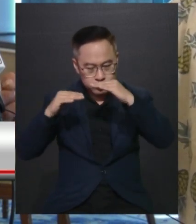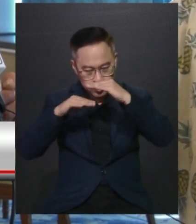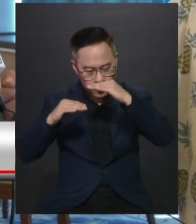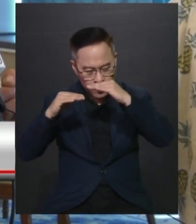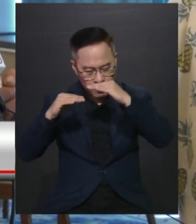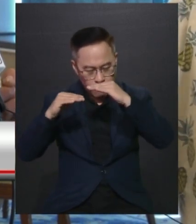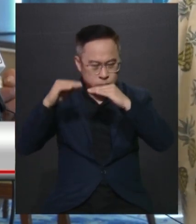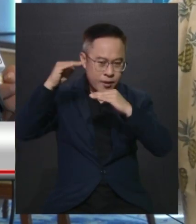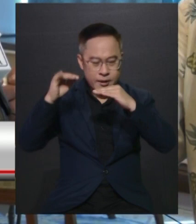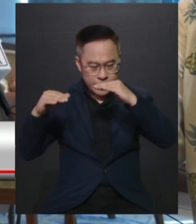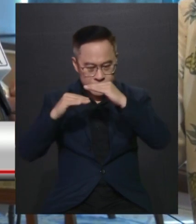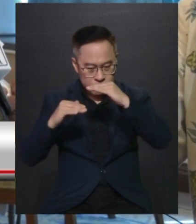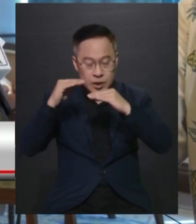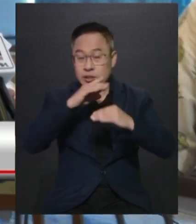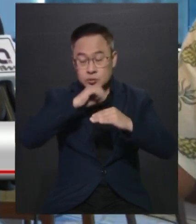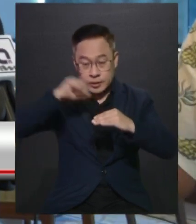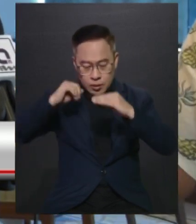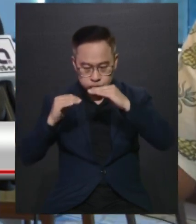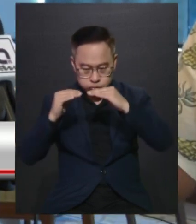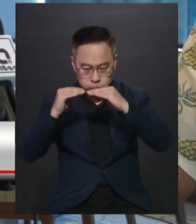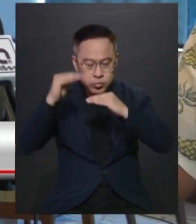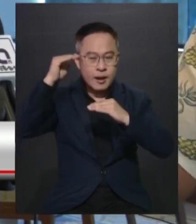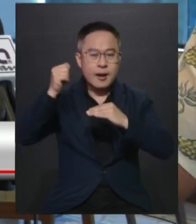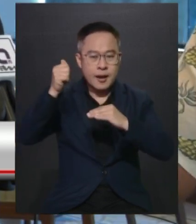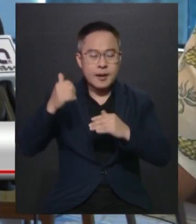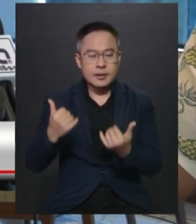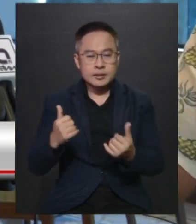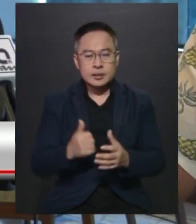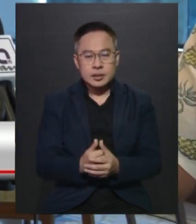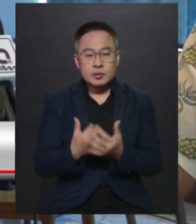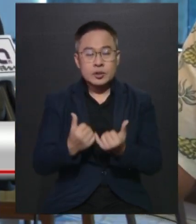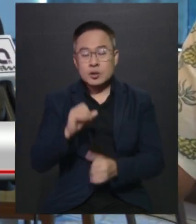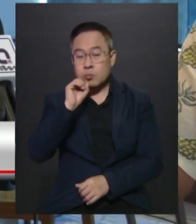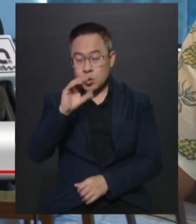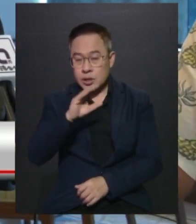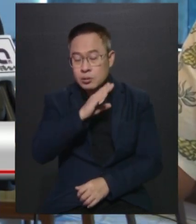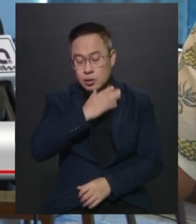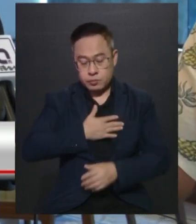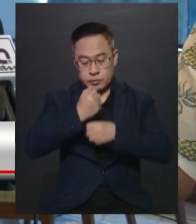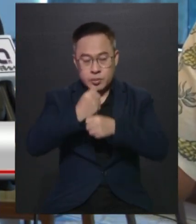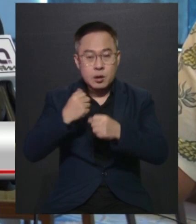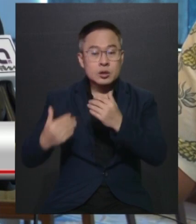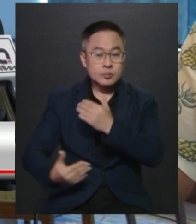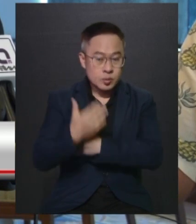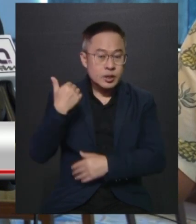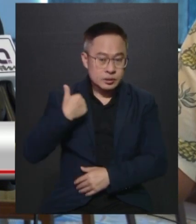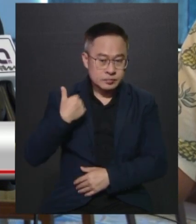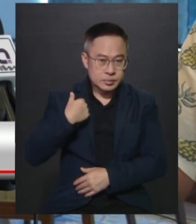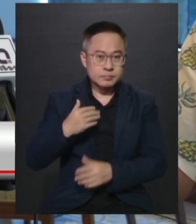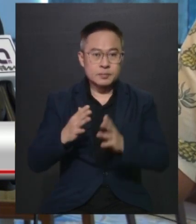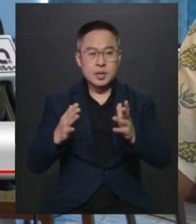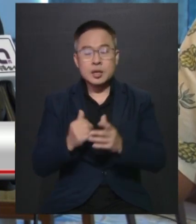ราก็บอกกับโค้ชบอกกับผู้เล่นนะครับนักกีฬาเราว่าขอให้เล่นให้เต็มที่นะครับเป็นโอกาสสำหรับการที่จ